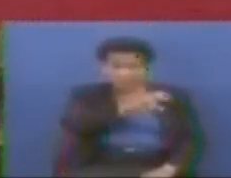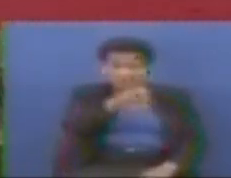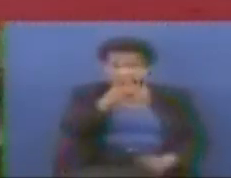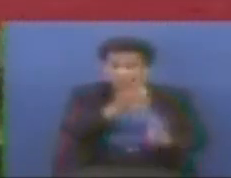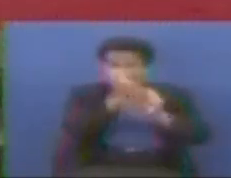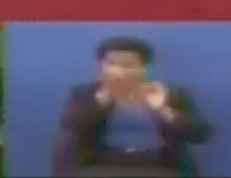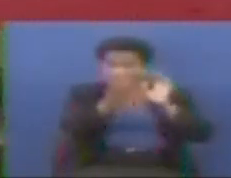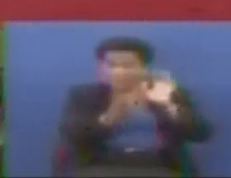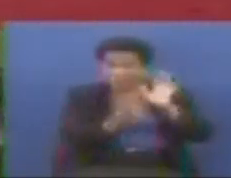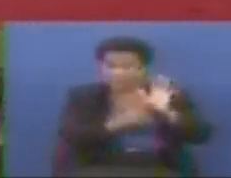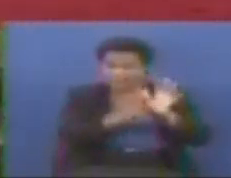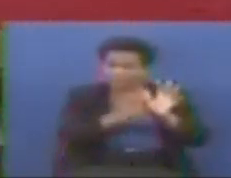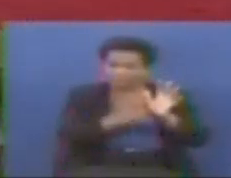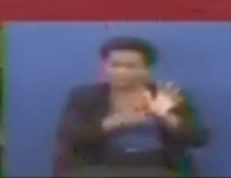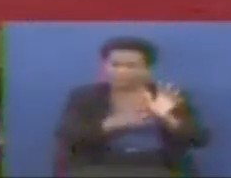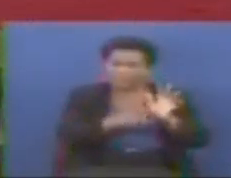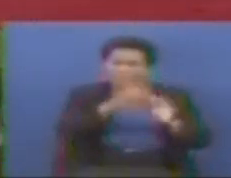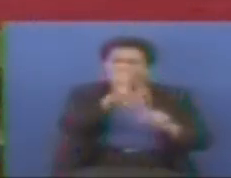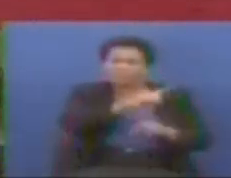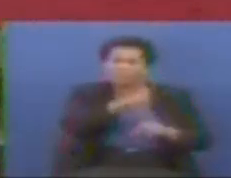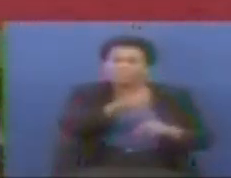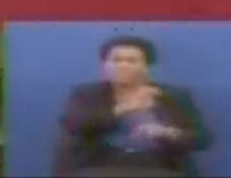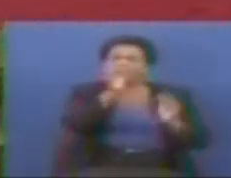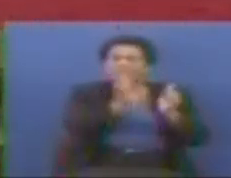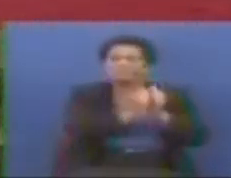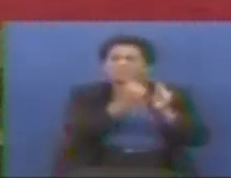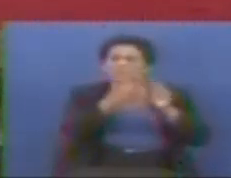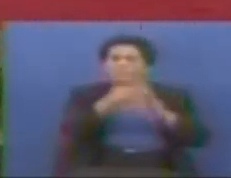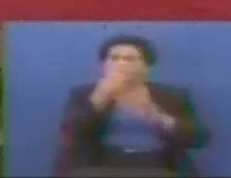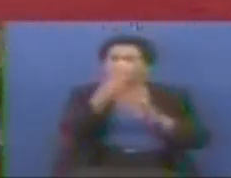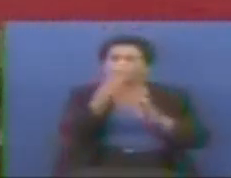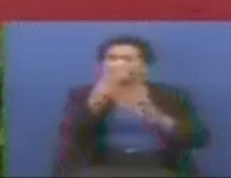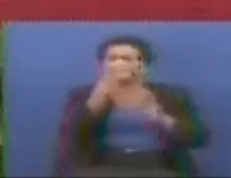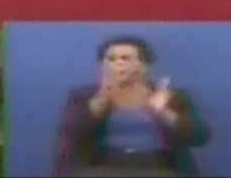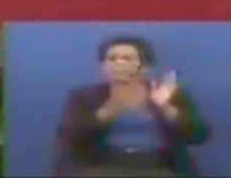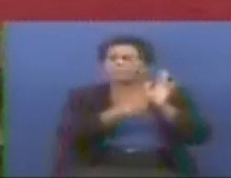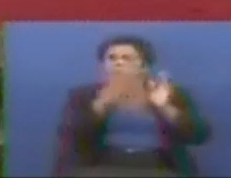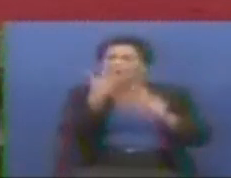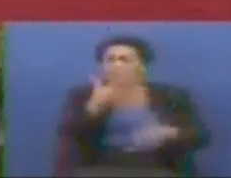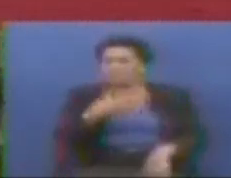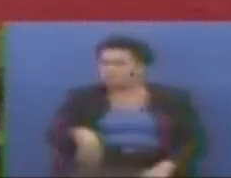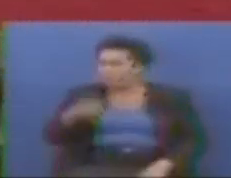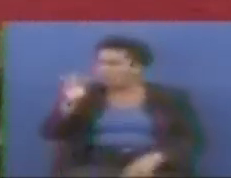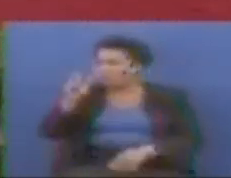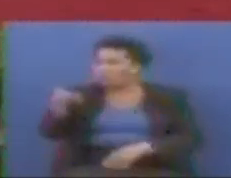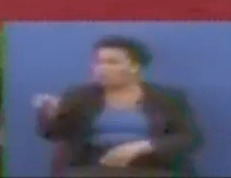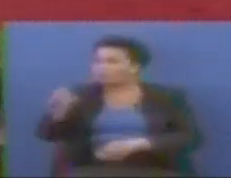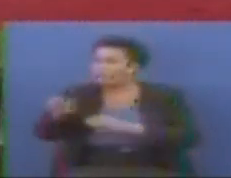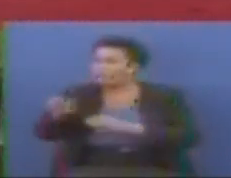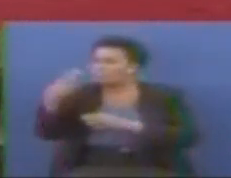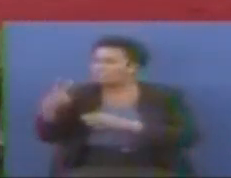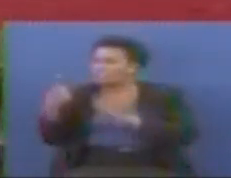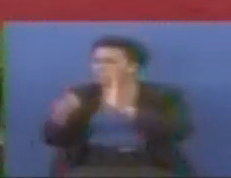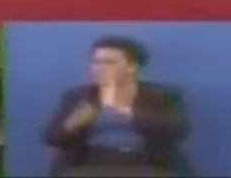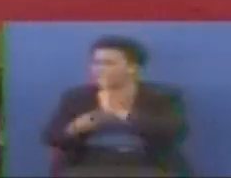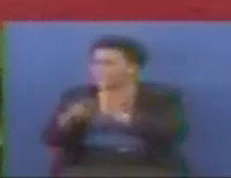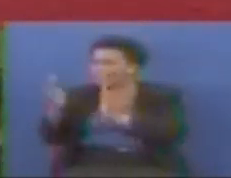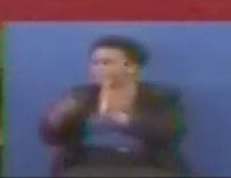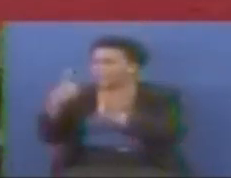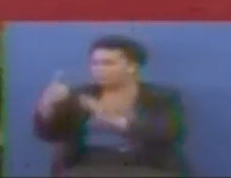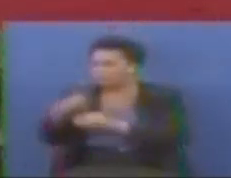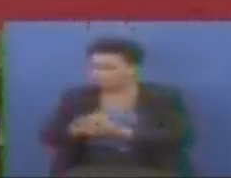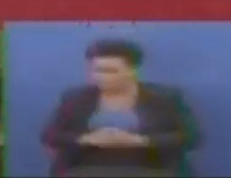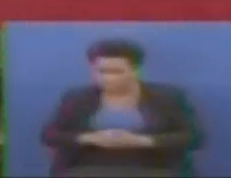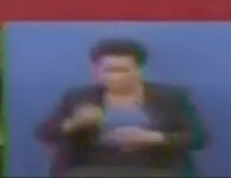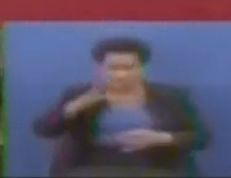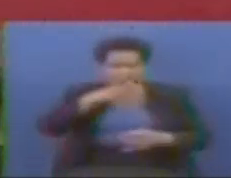Mheshimiwa Naibu Spika, kwa niaba ya Waziri wa Mambo ya Ndani ya Nchi, napenda kujibu swali la Mheshimiwa Zainab Athumani Katimba, mbunge wa